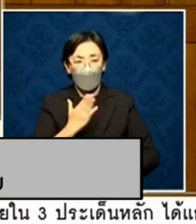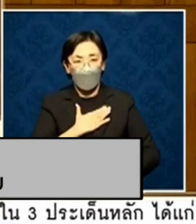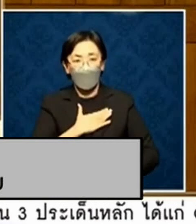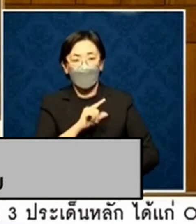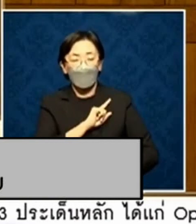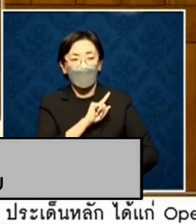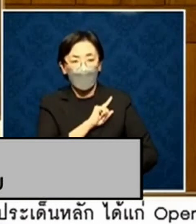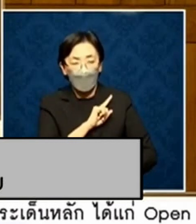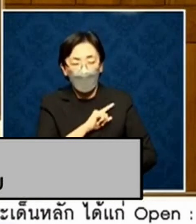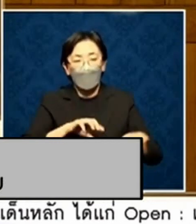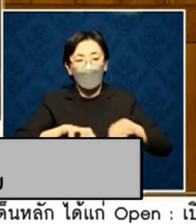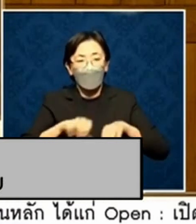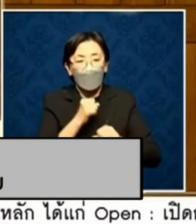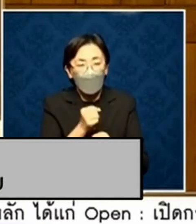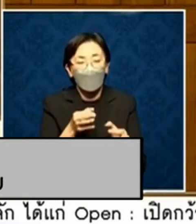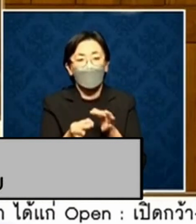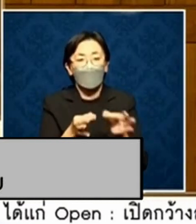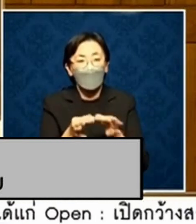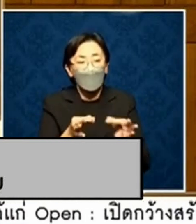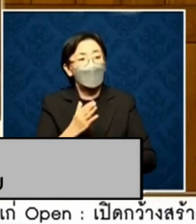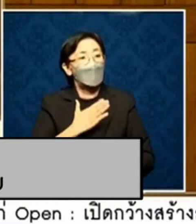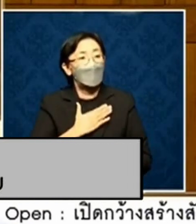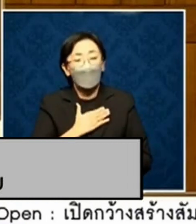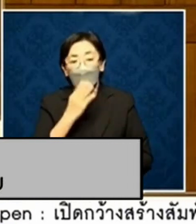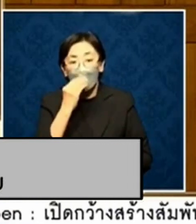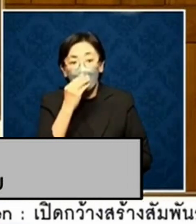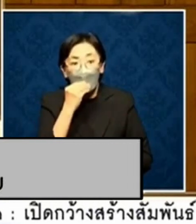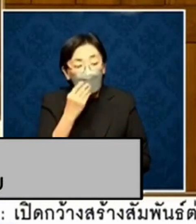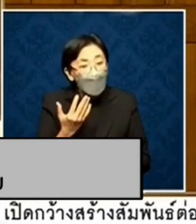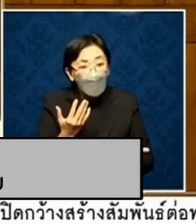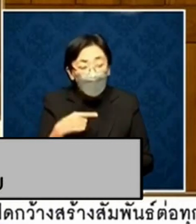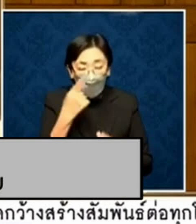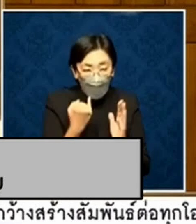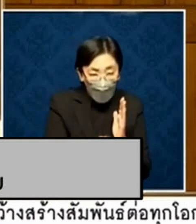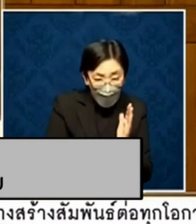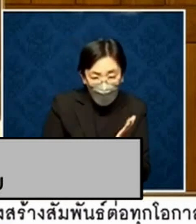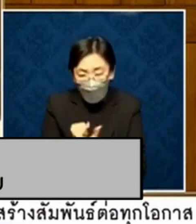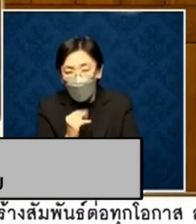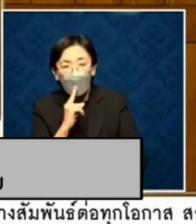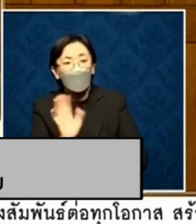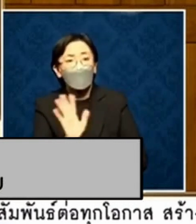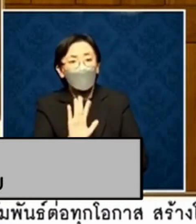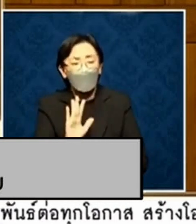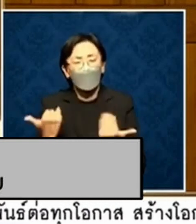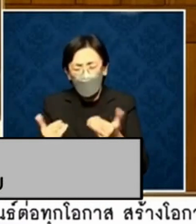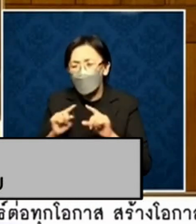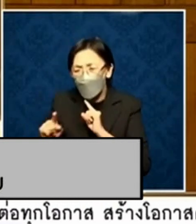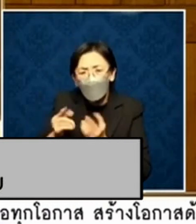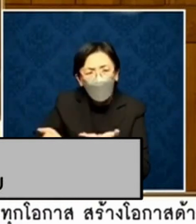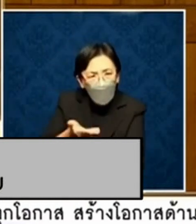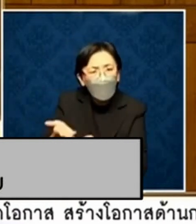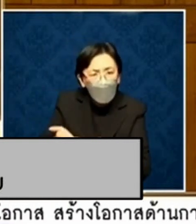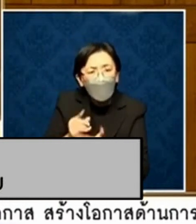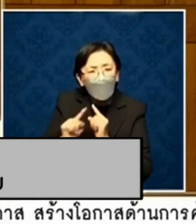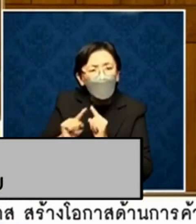ะต้องรับไปดำเนินการและชี้แจงแต่ผมไม่สามารถจะพูดได้ว่าใครผิดหรือถูกในวันนี้เพราะมันอยู่ในกระบวนการยุติธรรมนะ